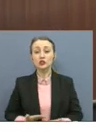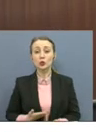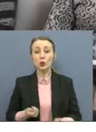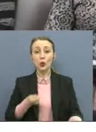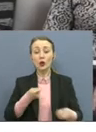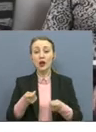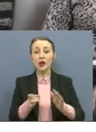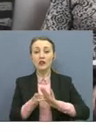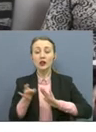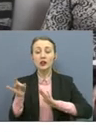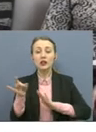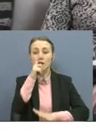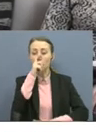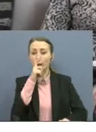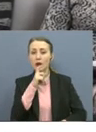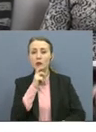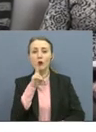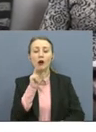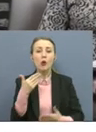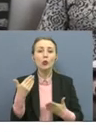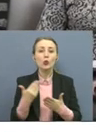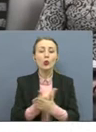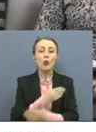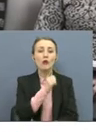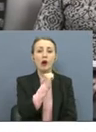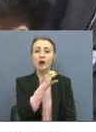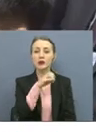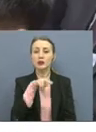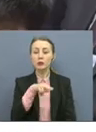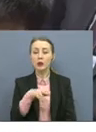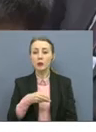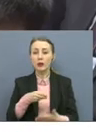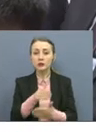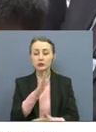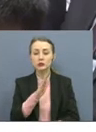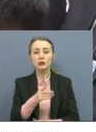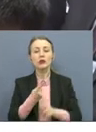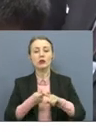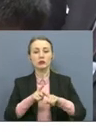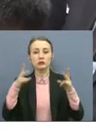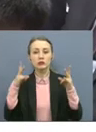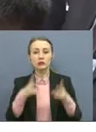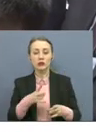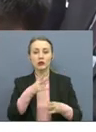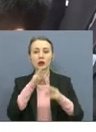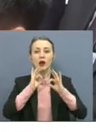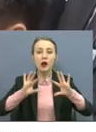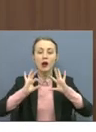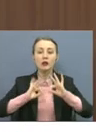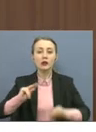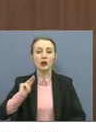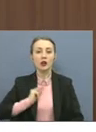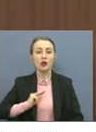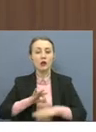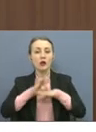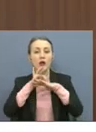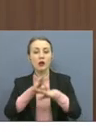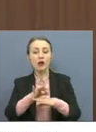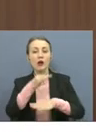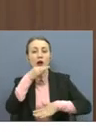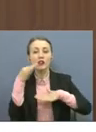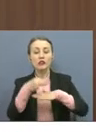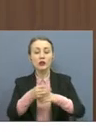көмек берілетін отбасы саны 2 есеге кемеген. Қарапайым тұрғындарды айтпағанда кейбір аудан басшылықтарының өз аталмыш көмектің жаңаша форматын әлі